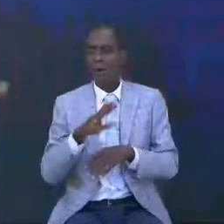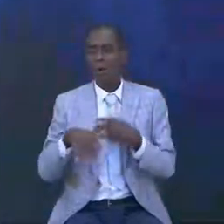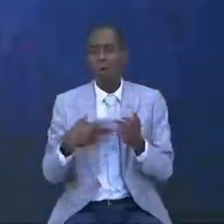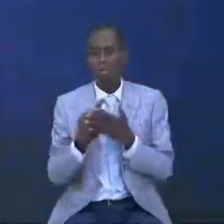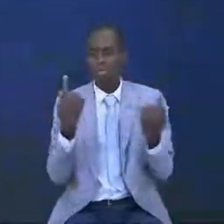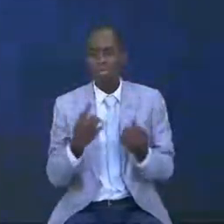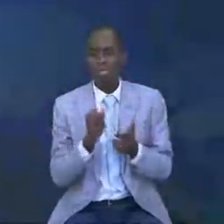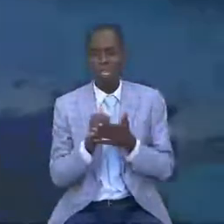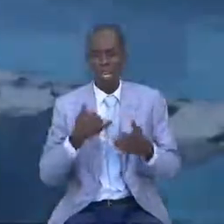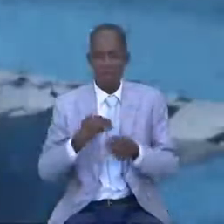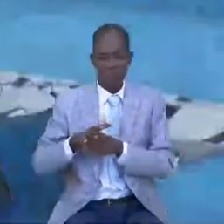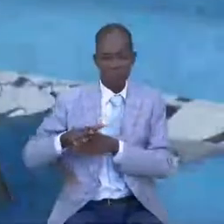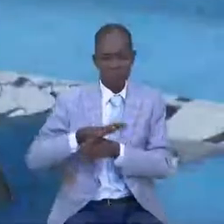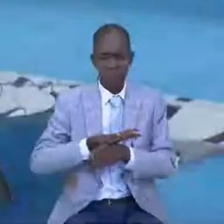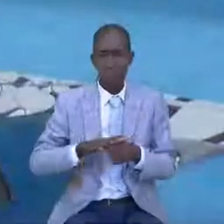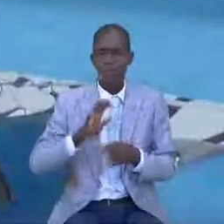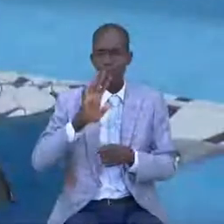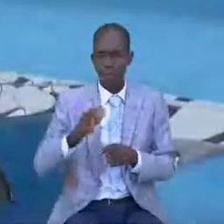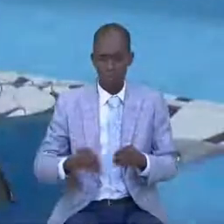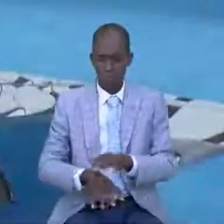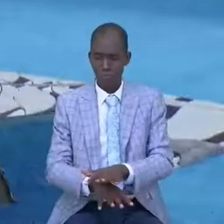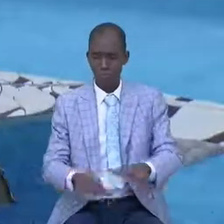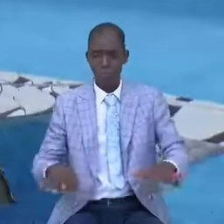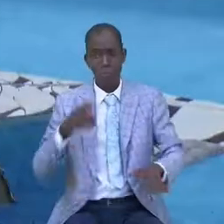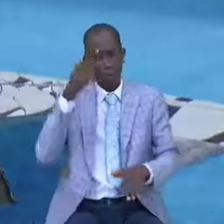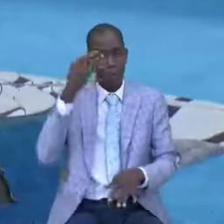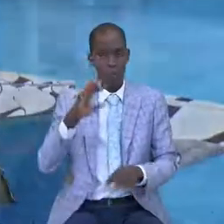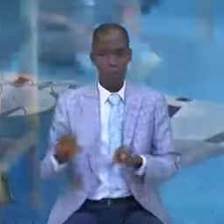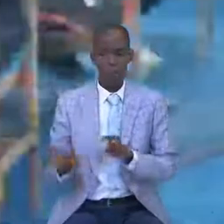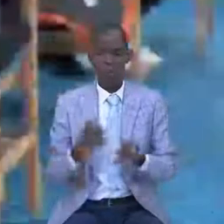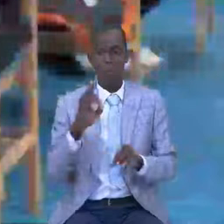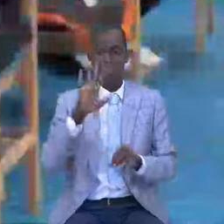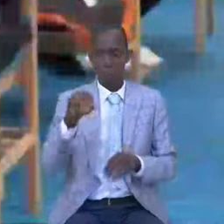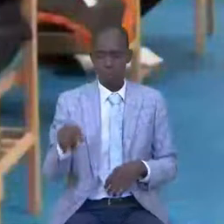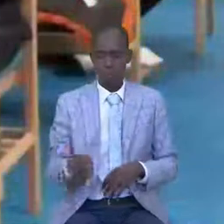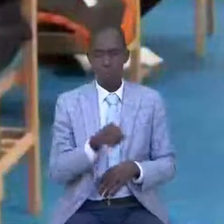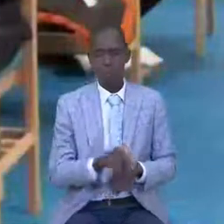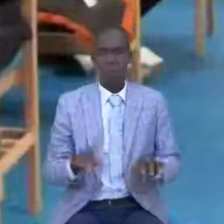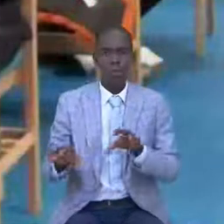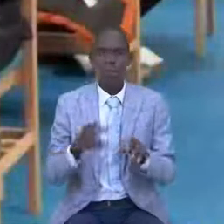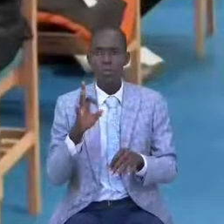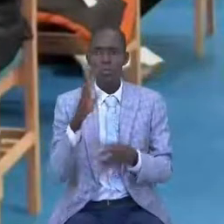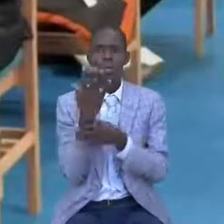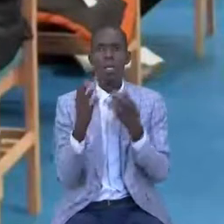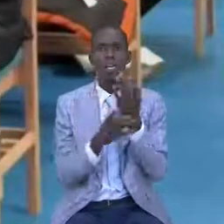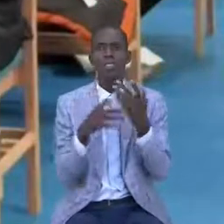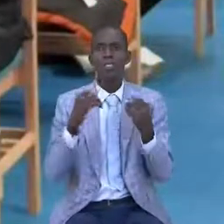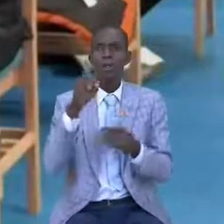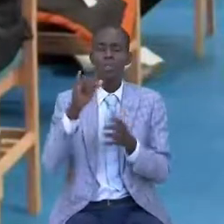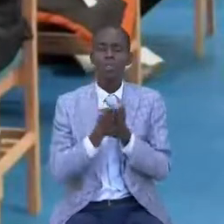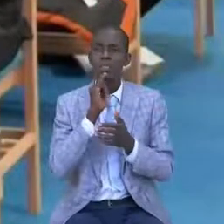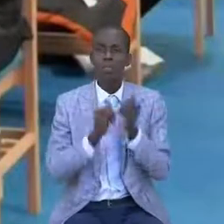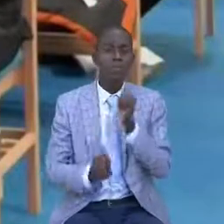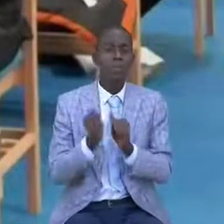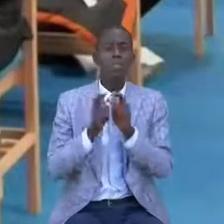yeux, tous les péchés qui ont submergé ton sol par les actions de tes pieds, par les